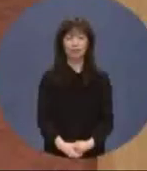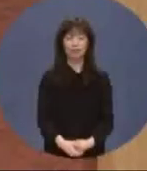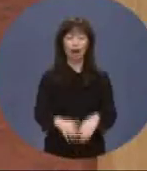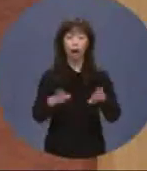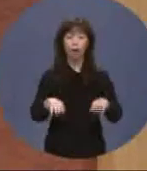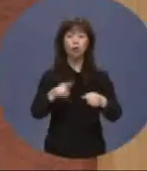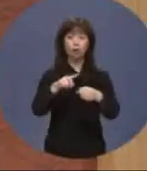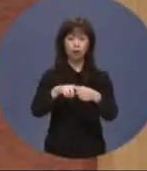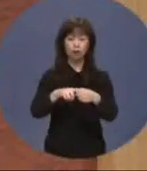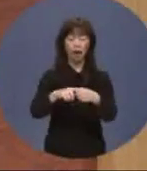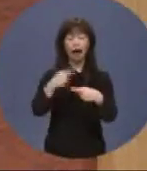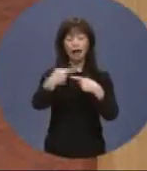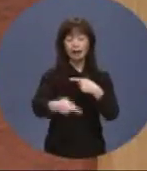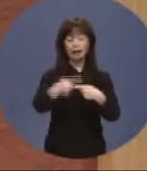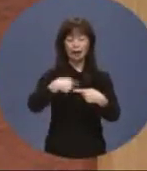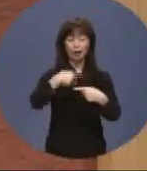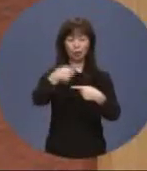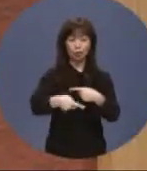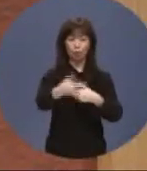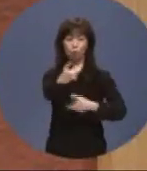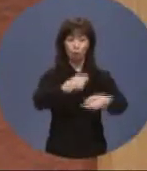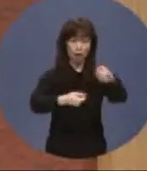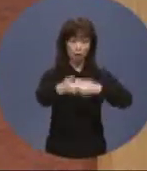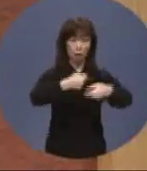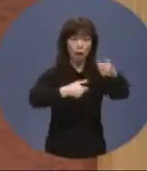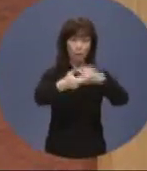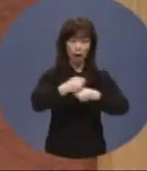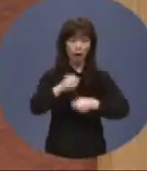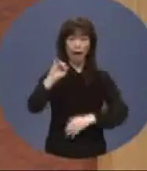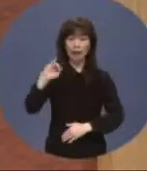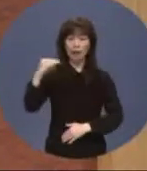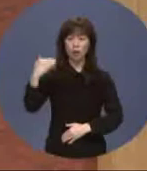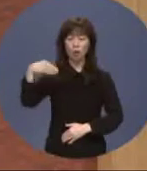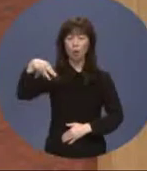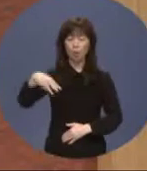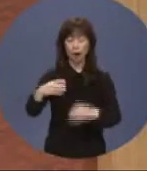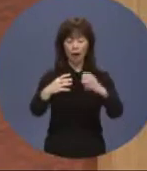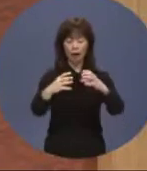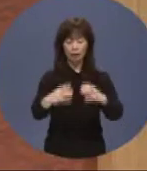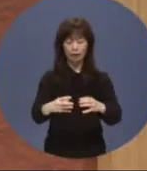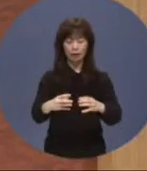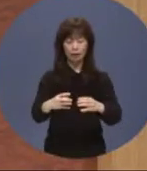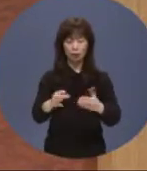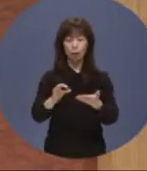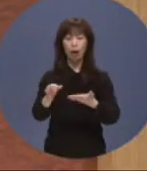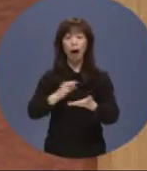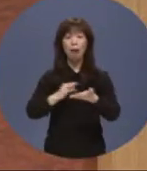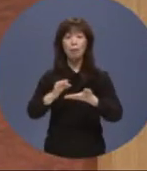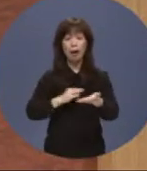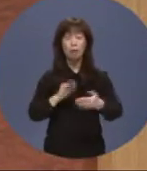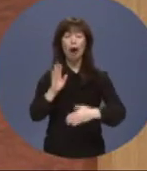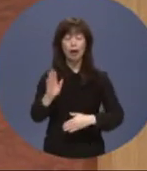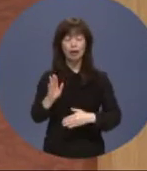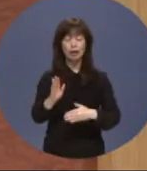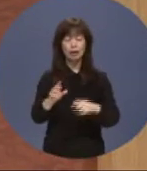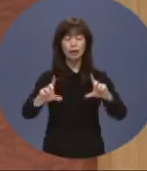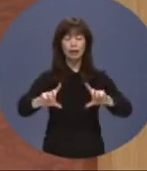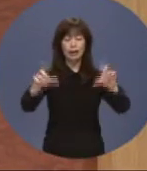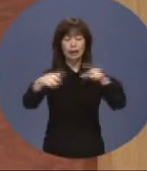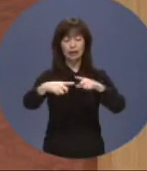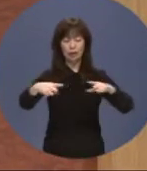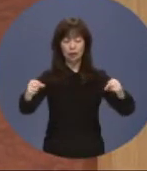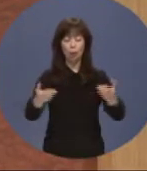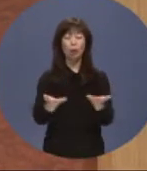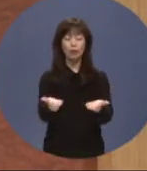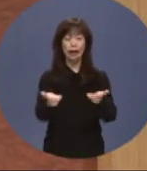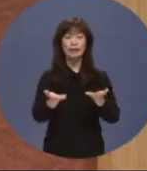今年はリサイクルのトイレットペーパー生駒市の販売も行われ、その売り上げは東